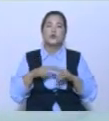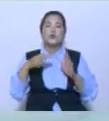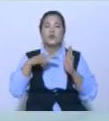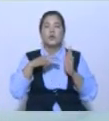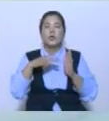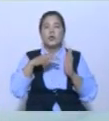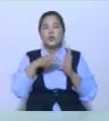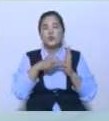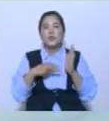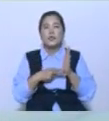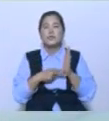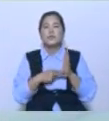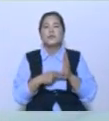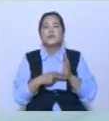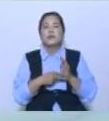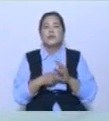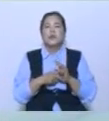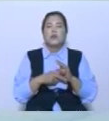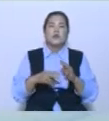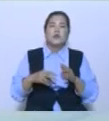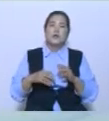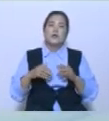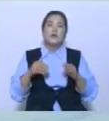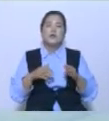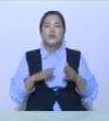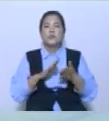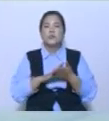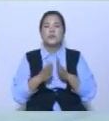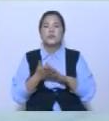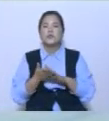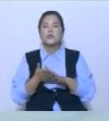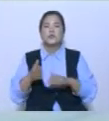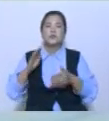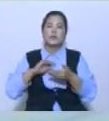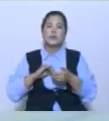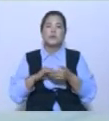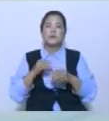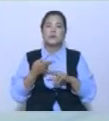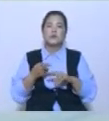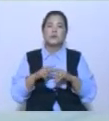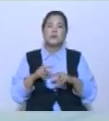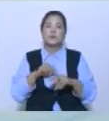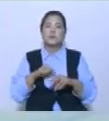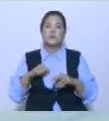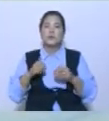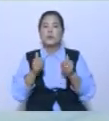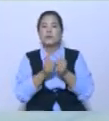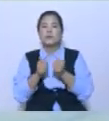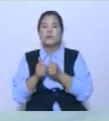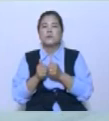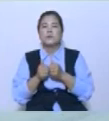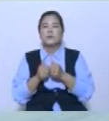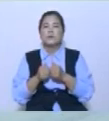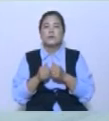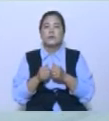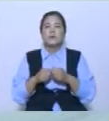мүдделес дейді ғой, серіктестерін шақырып отырмыз және өзіміздің әріптестеріміз, үкіметтік емес ұйымдардың, бұқаралық ақпарат